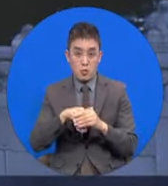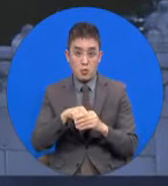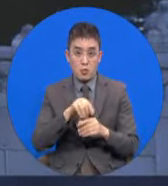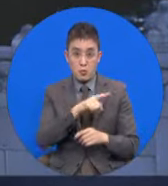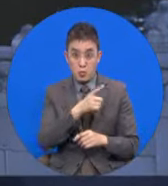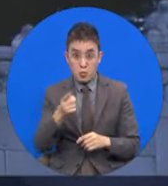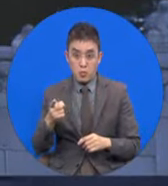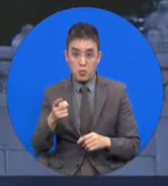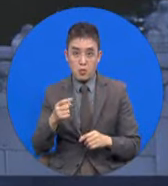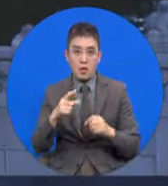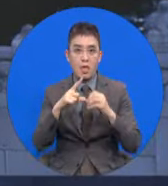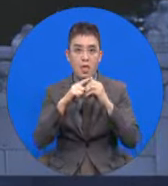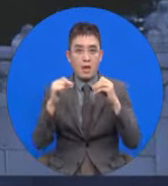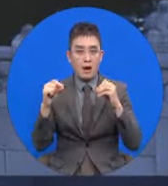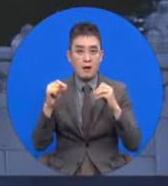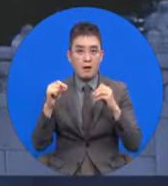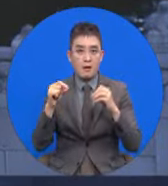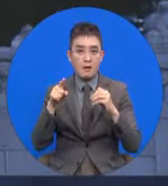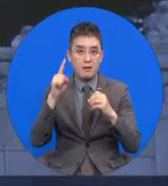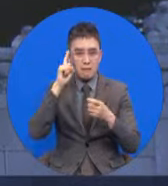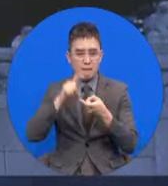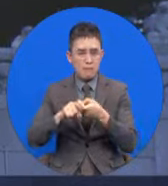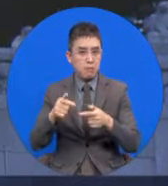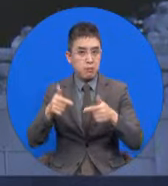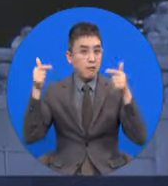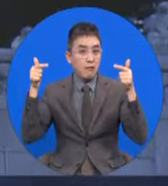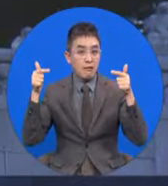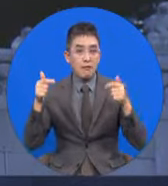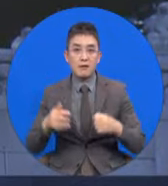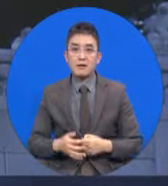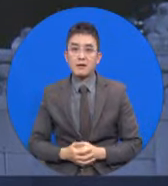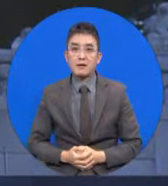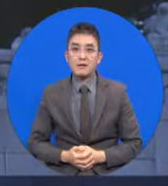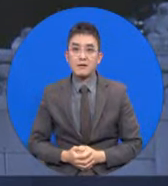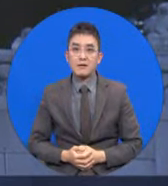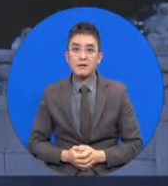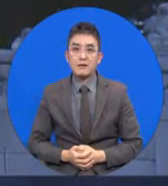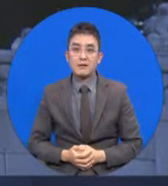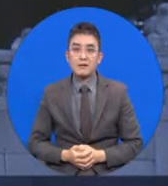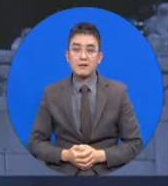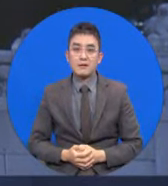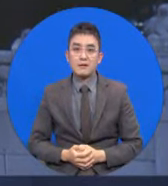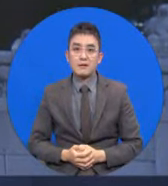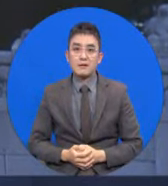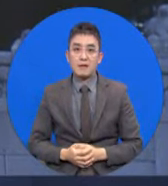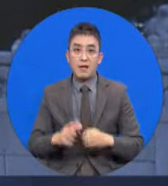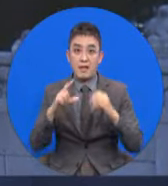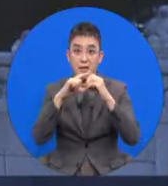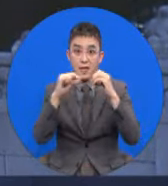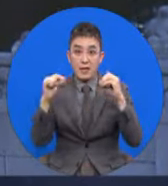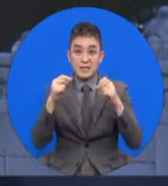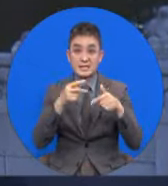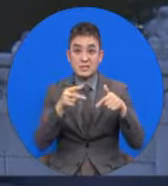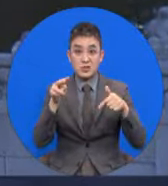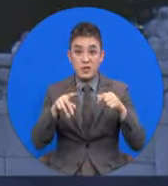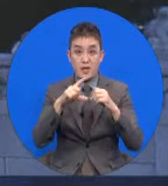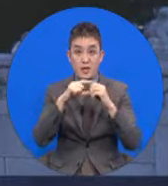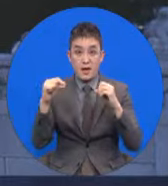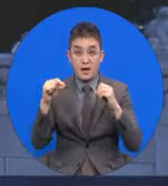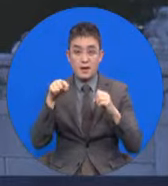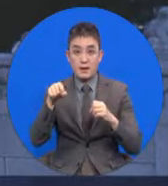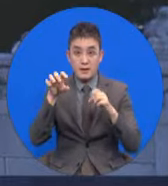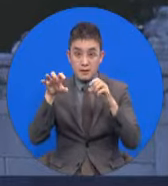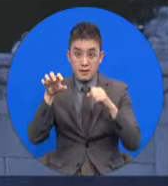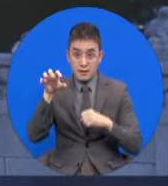투표율이 인천에서 굉장히 높다. 굉장히 높다. 정혁진 변호사님. 네네. 여전히 지금 이 시점 기준으로 계양구의 투표율이 인천 지역 타 지역 대비